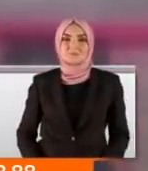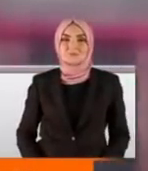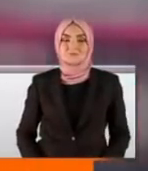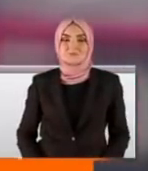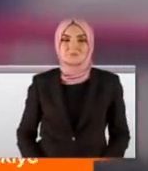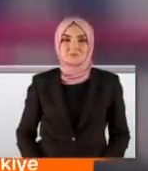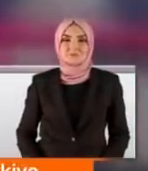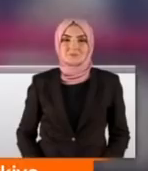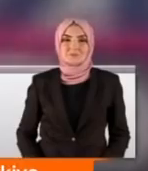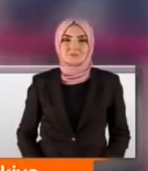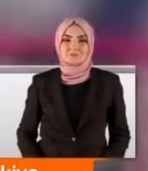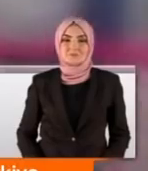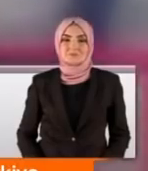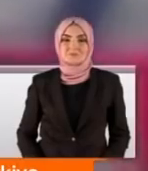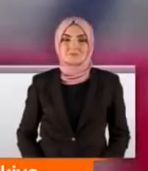bahçenin gülü